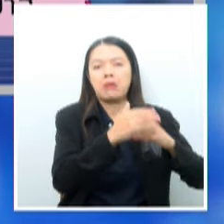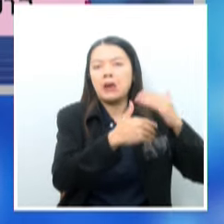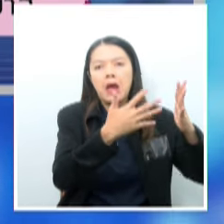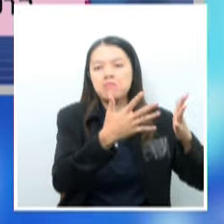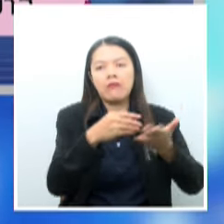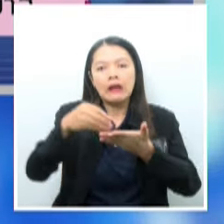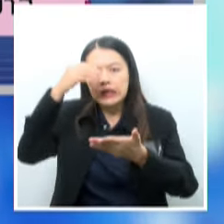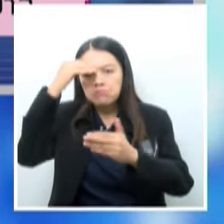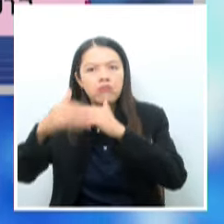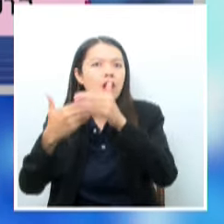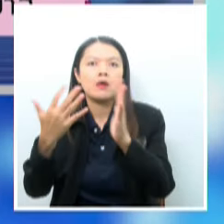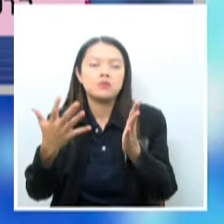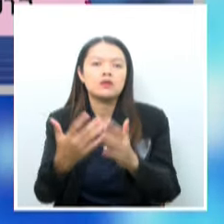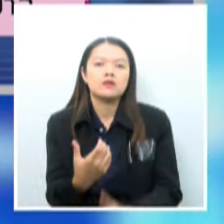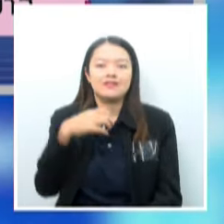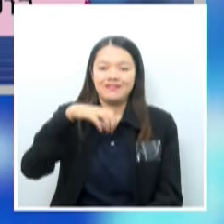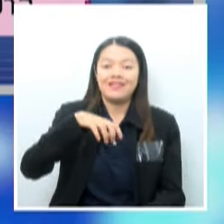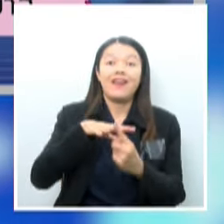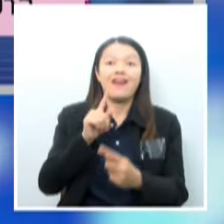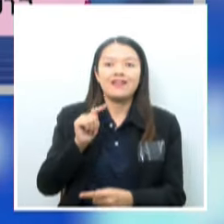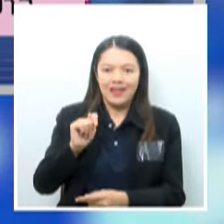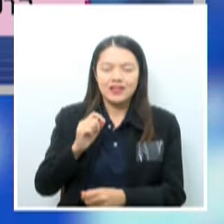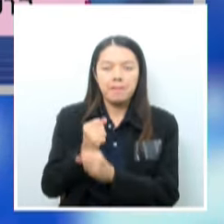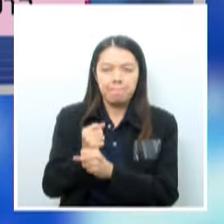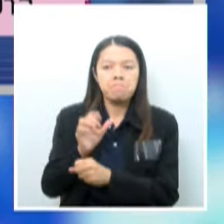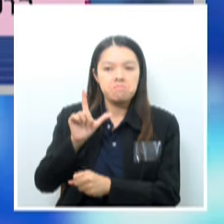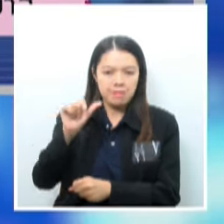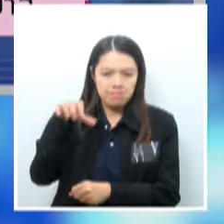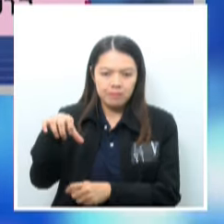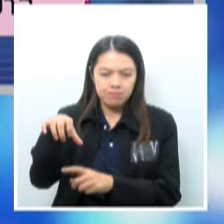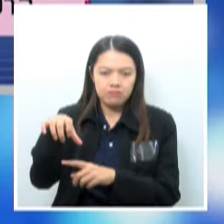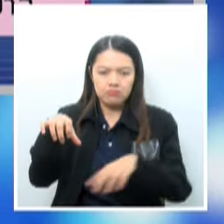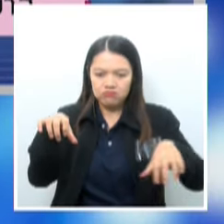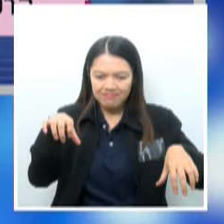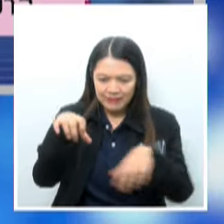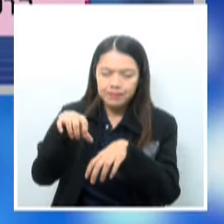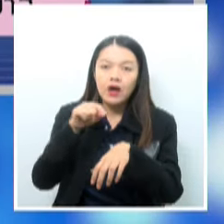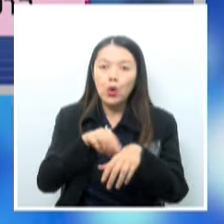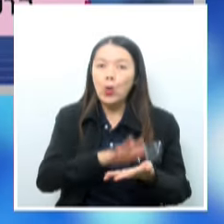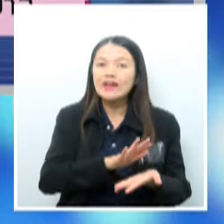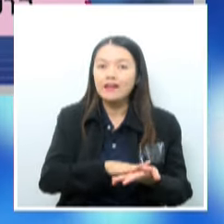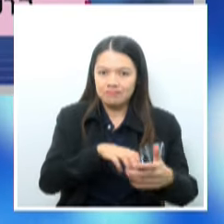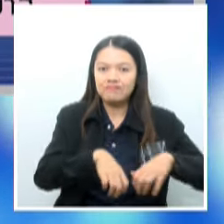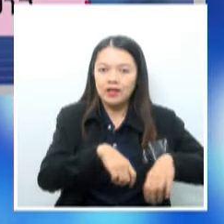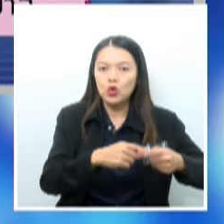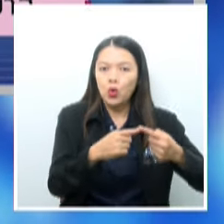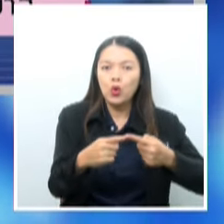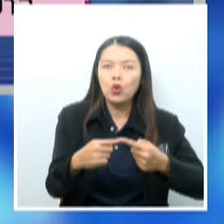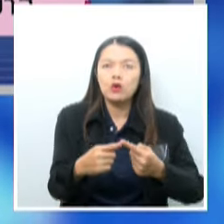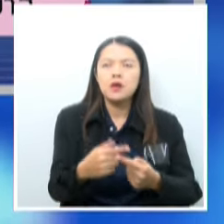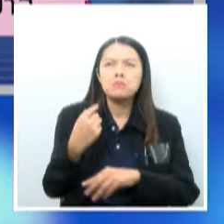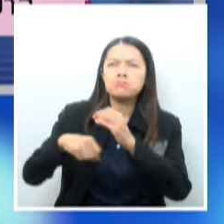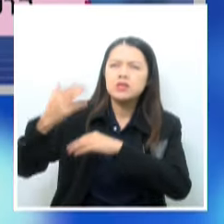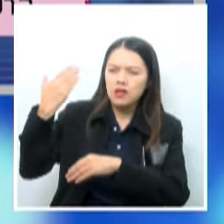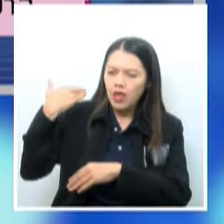ทำอย่างไรครับสำนักงานเขตทำก่อนครับท่านสำนักงานเขตทำก่อนทำโดยการบูรณาการนะครับปีที่แล้วเนี่ยมี